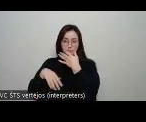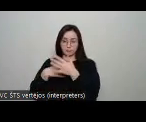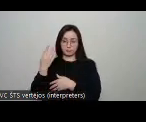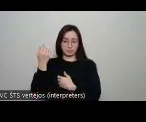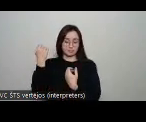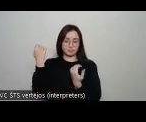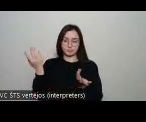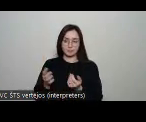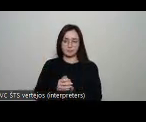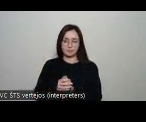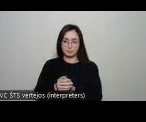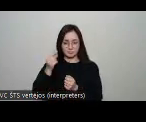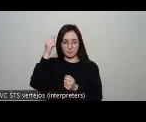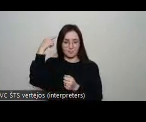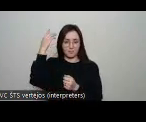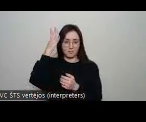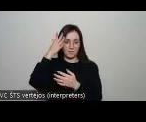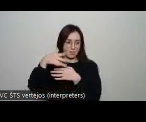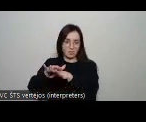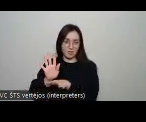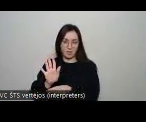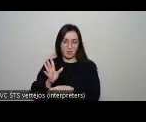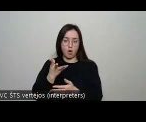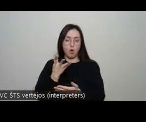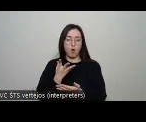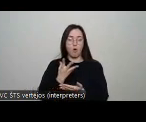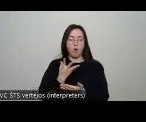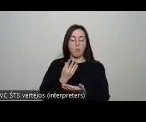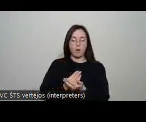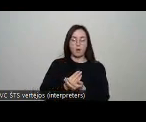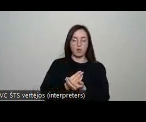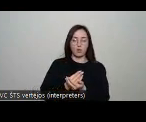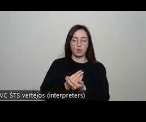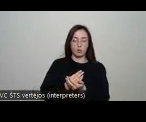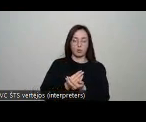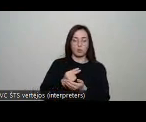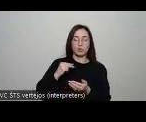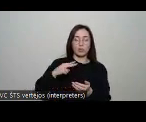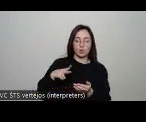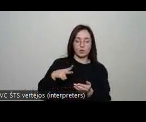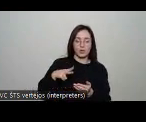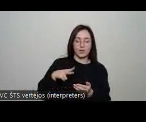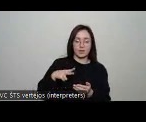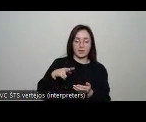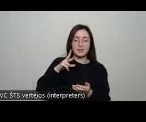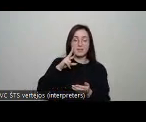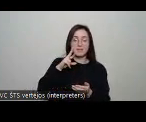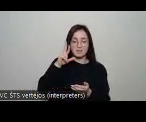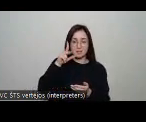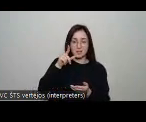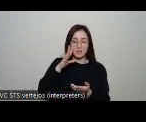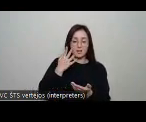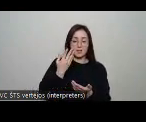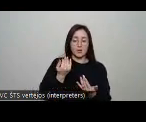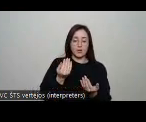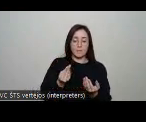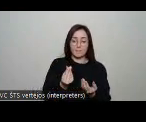viso net nėra laikiusi rankose grynų pinigų. Arba naudosi telefoną arba